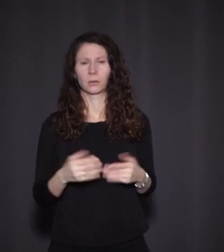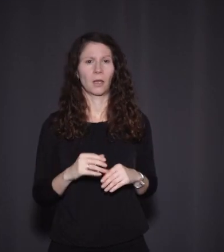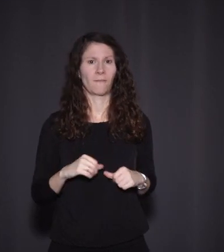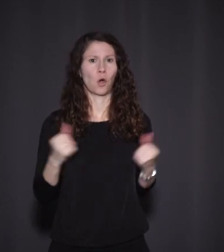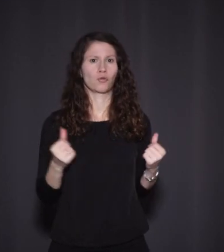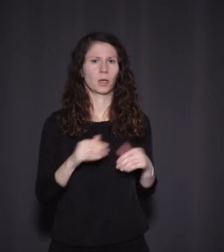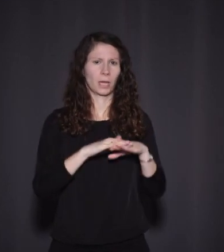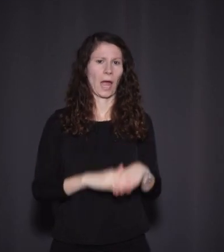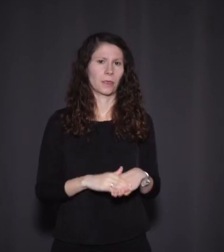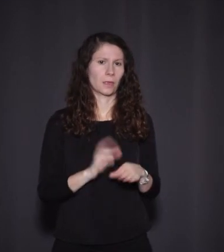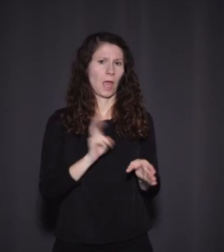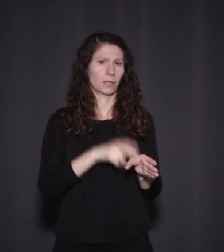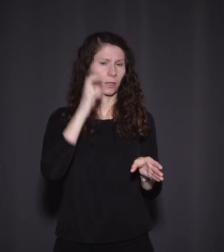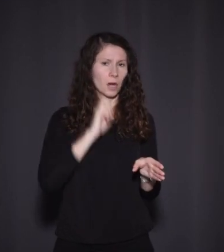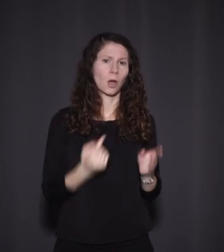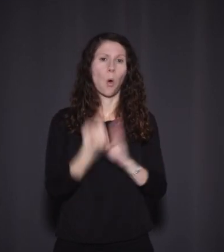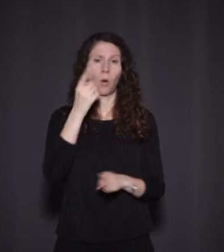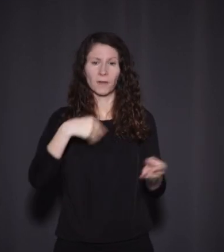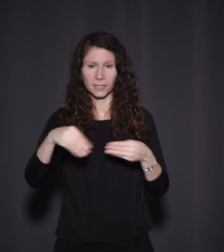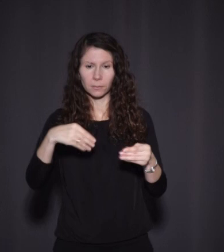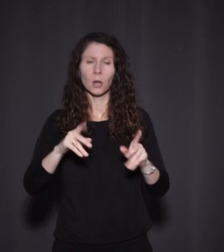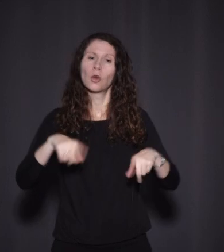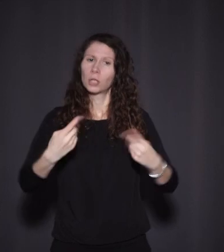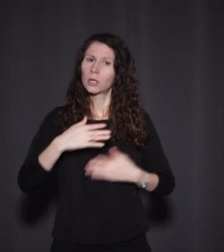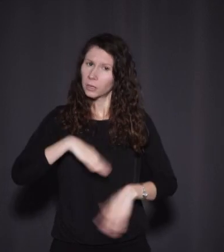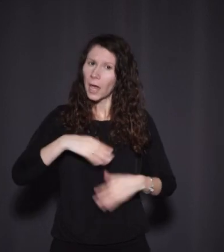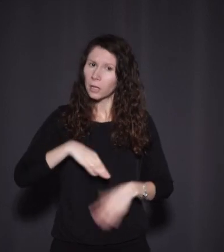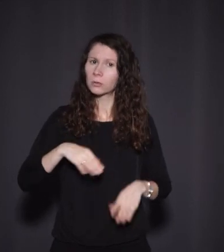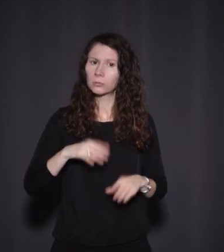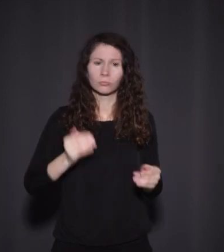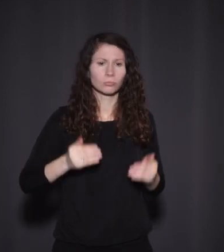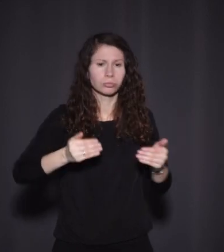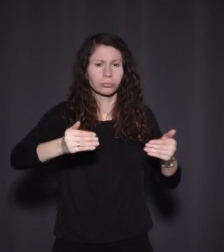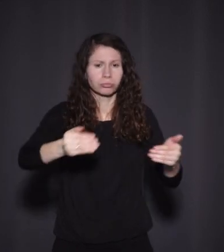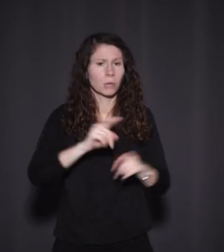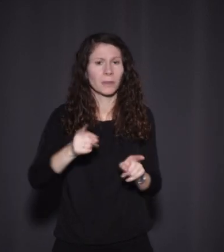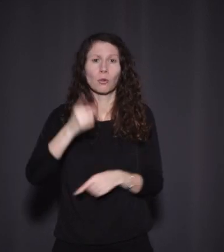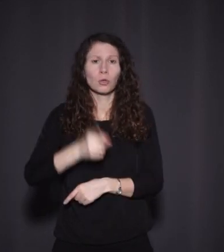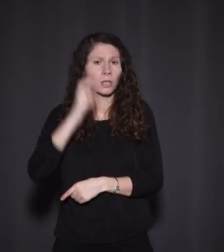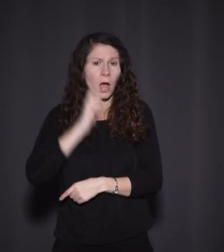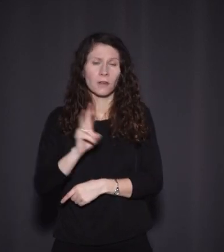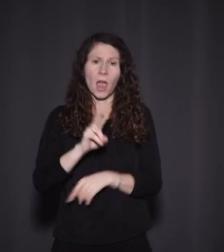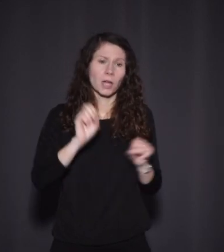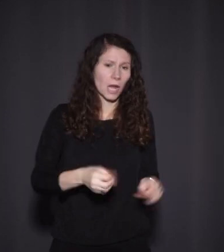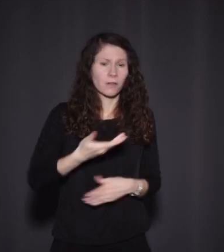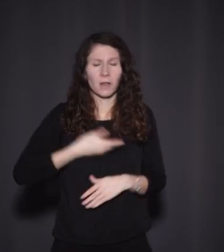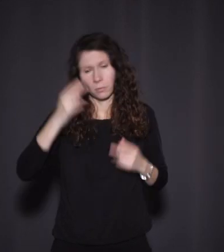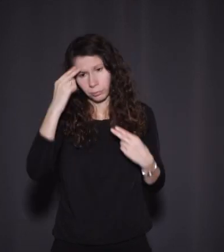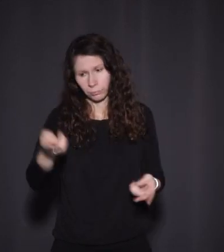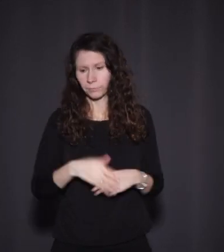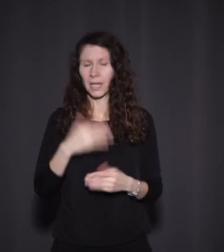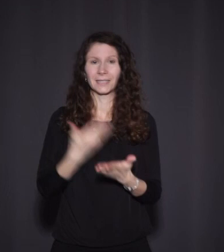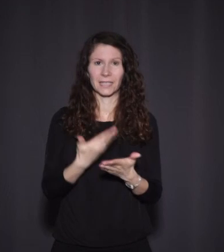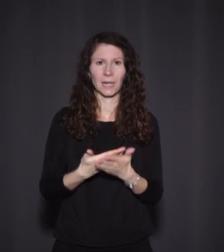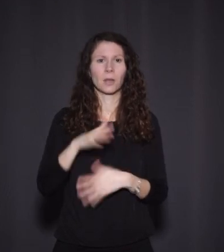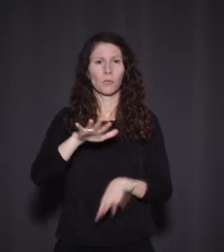Renteneintrittsalter, hohe Flexibilität und dann bitte gern, wegen meiner auch, Zustimmung. Bis 100. Das, wer möchte und kann. Zustimmung. Deswegen haben wir 65